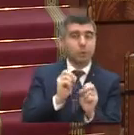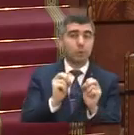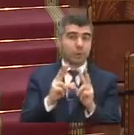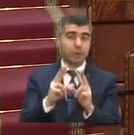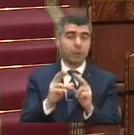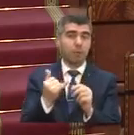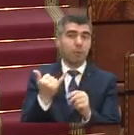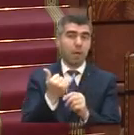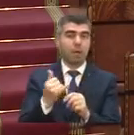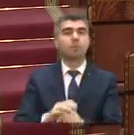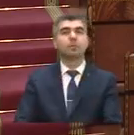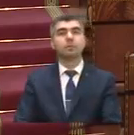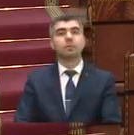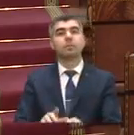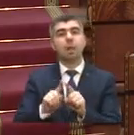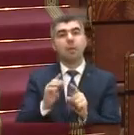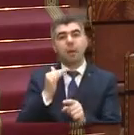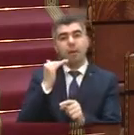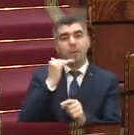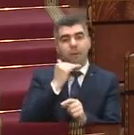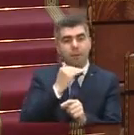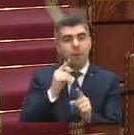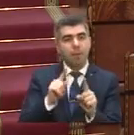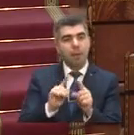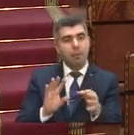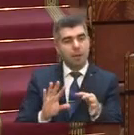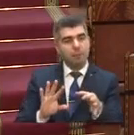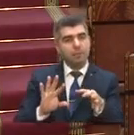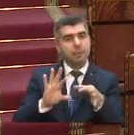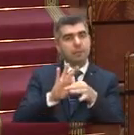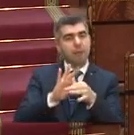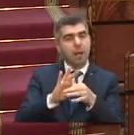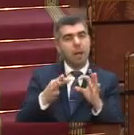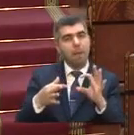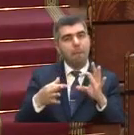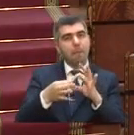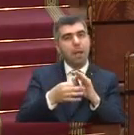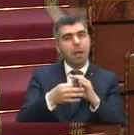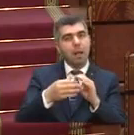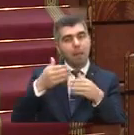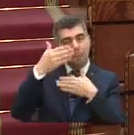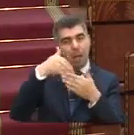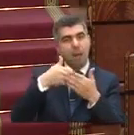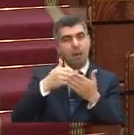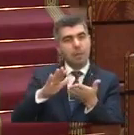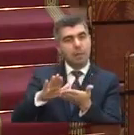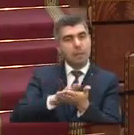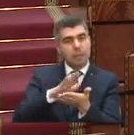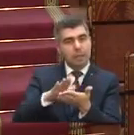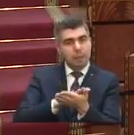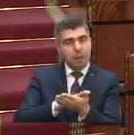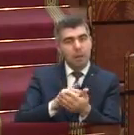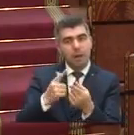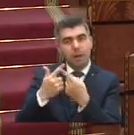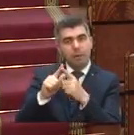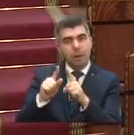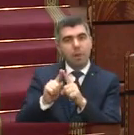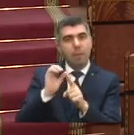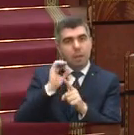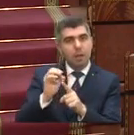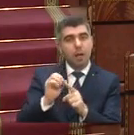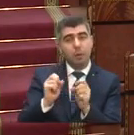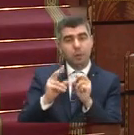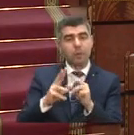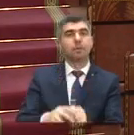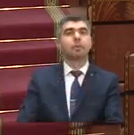ثالثا الإسراع بتفعيل اتفاقية مع البنك المغرب المتعلقة بطبع رخص السياقة والبطائق الرمادية.